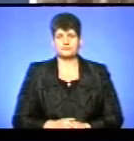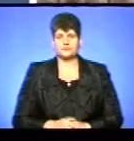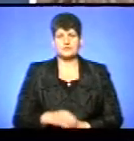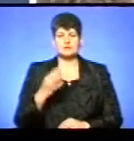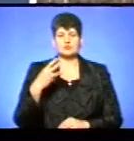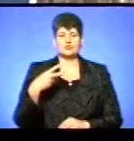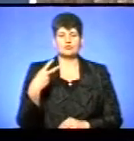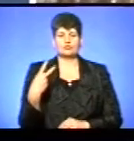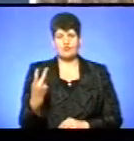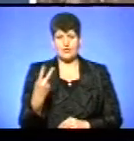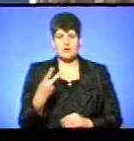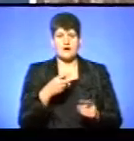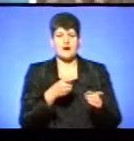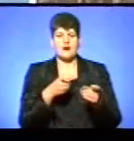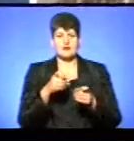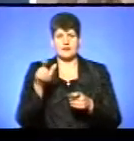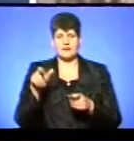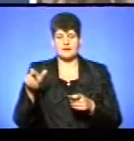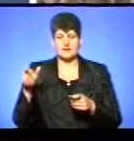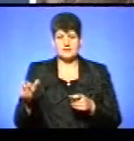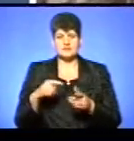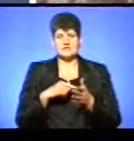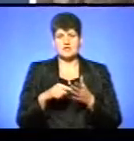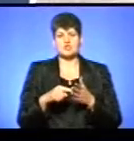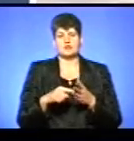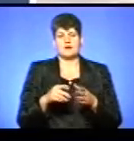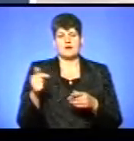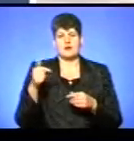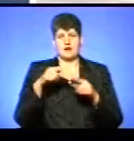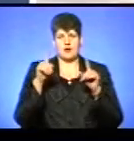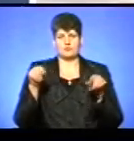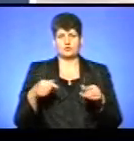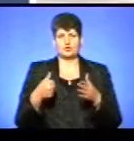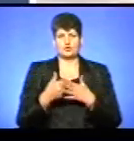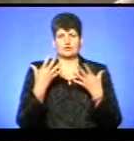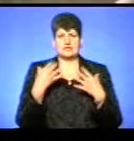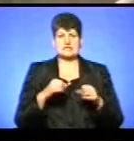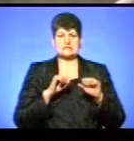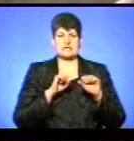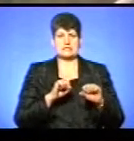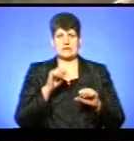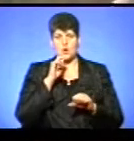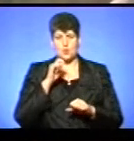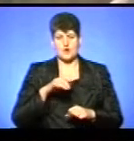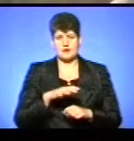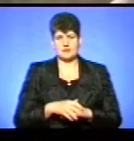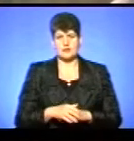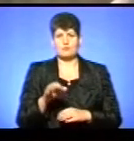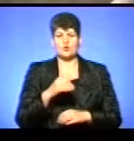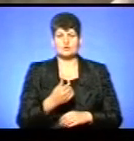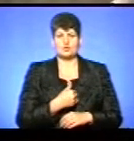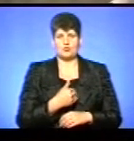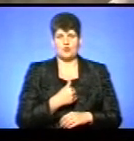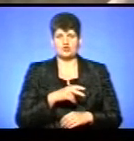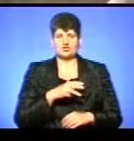42 артилеристів Тернопільської військової частини відзначили грамотами до Дня захисника України. Про заохочення особового складу